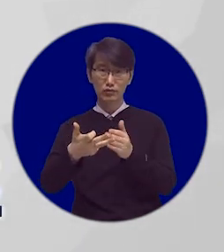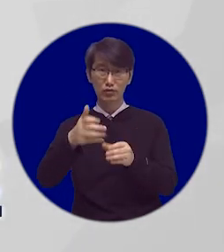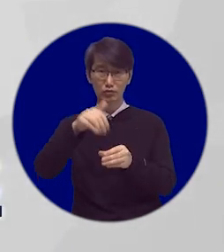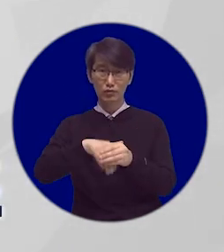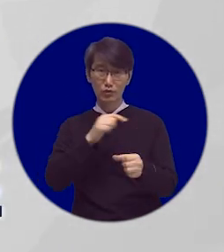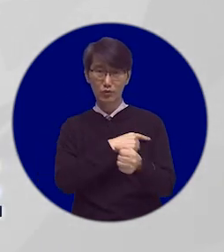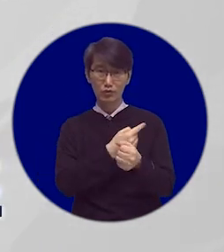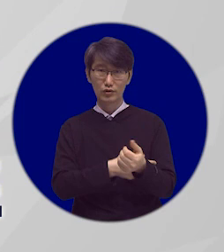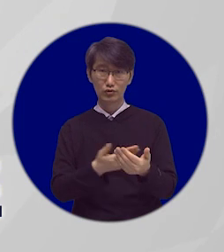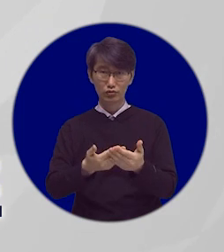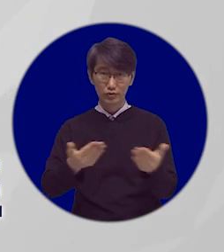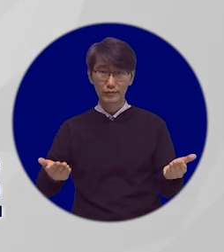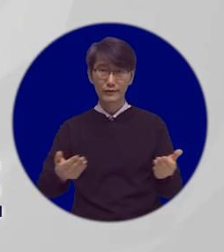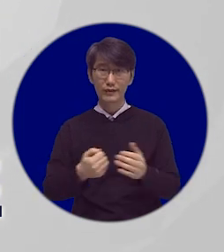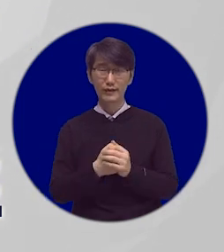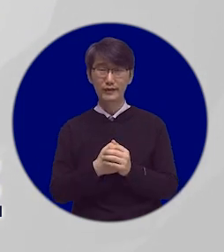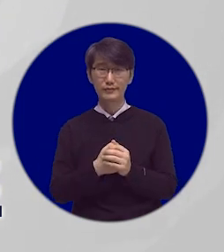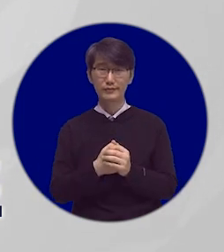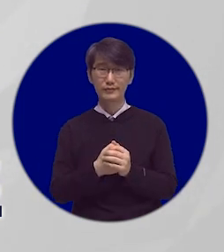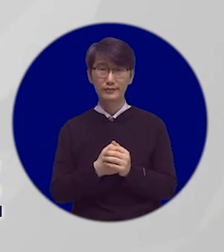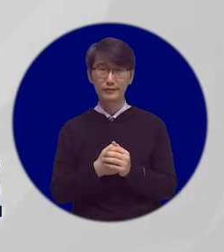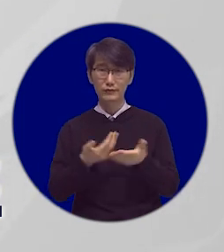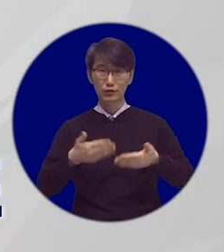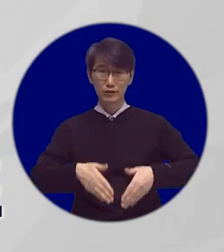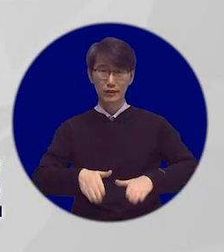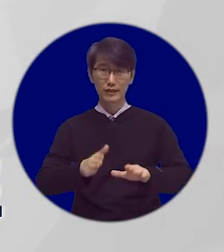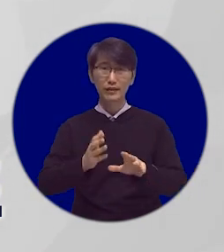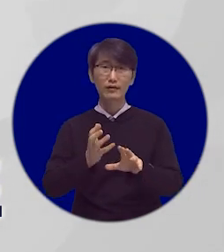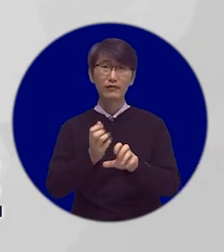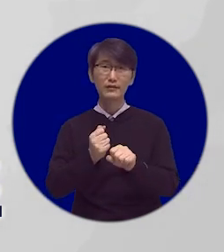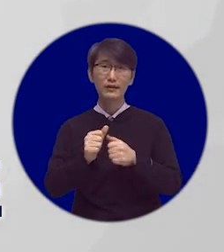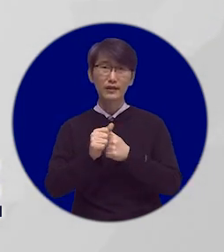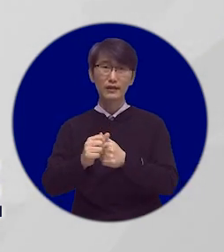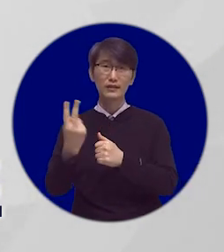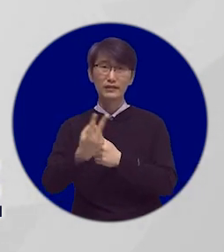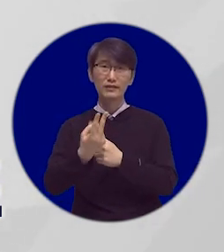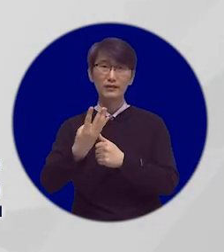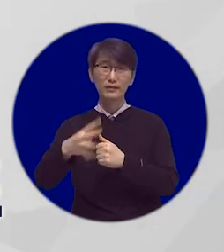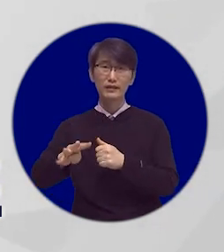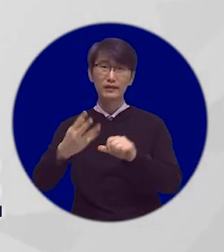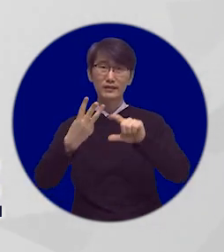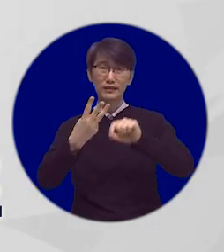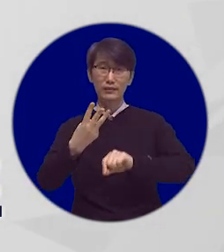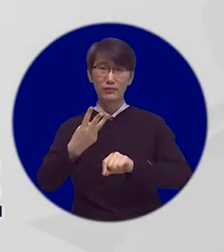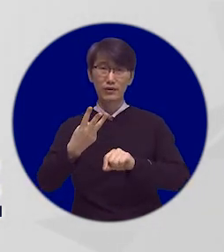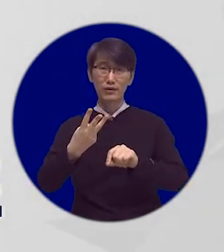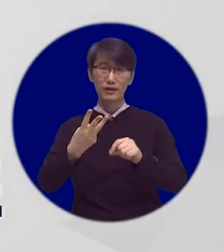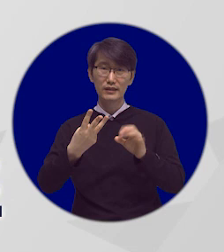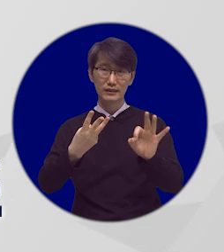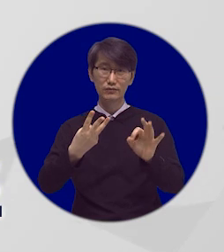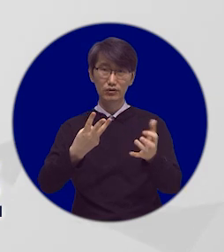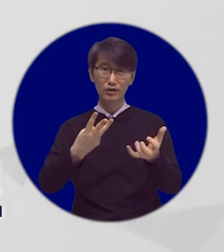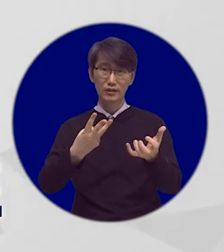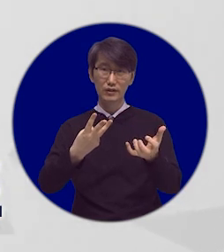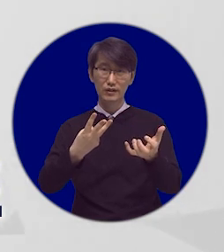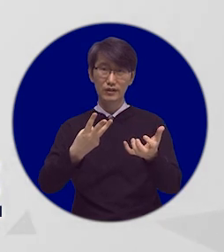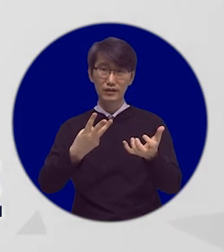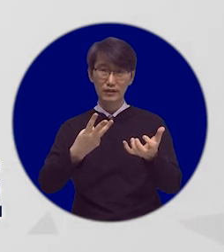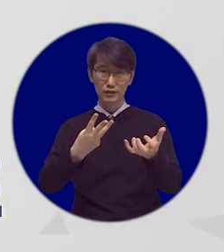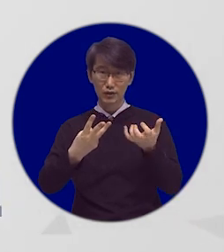주어집니다. 출생일 기준으로는 2004년 3월 10일 출생자까지 투표할 수 있는